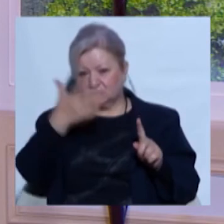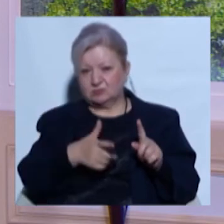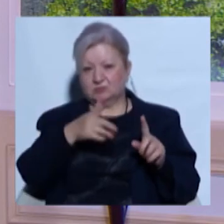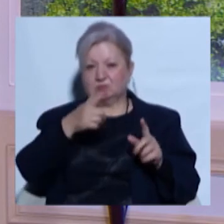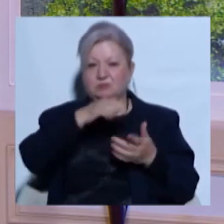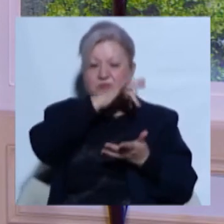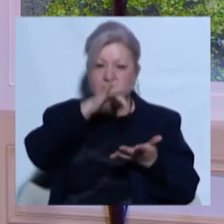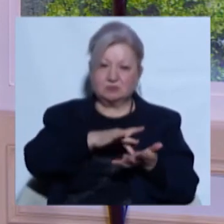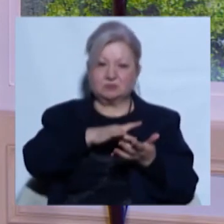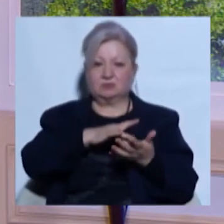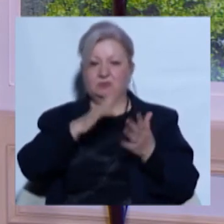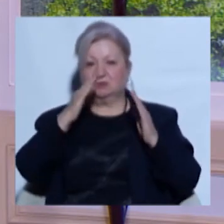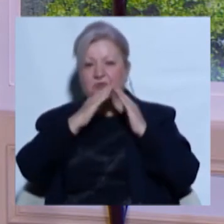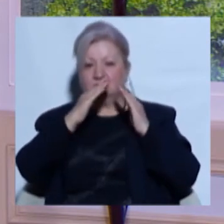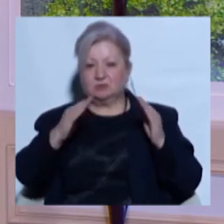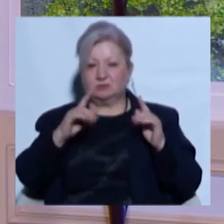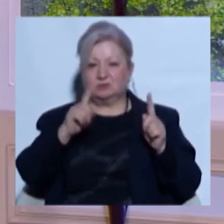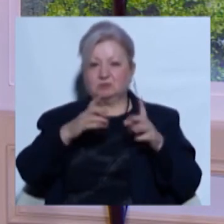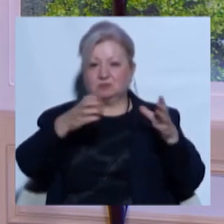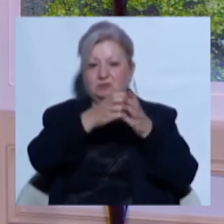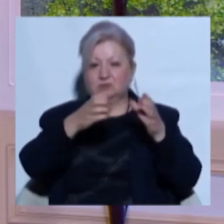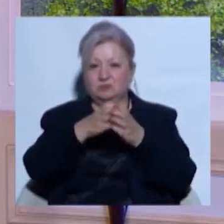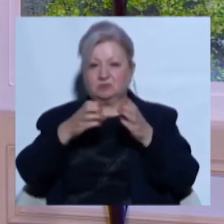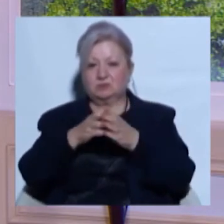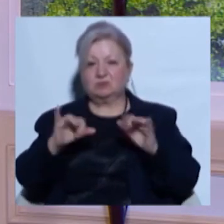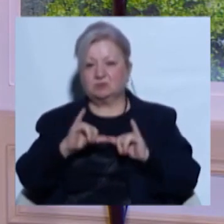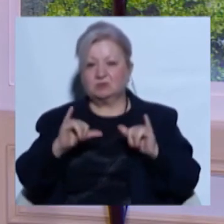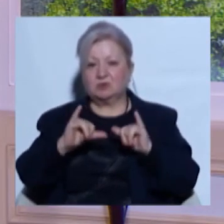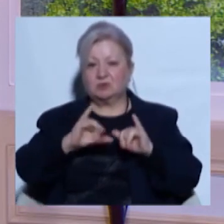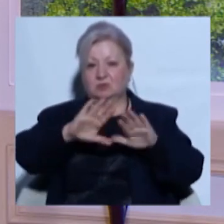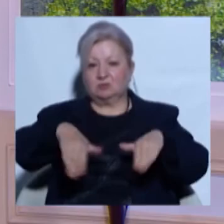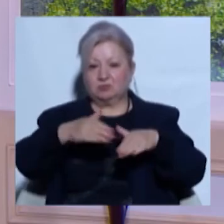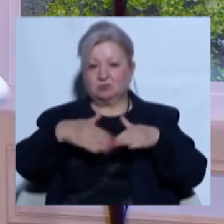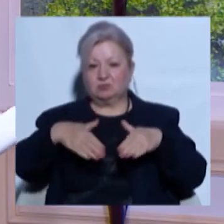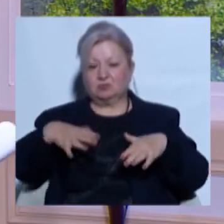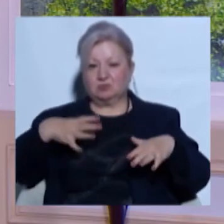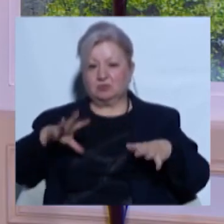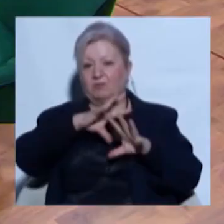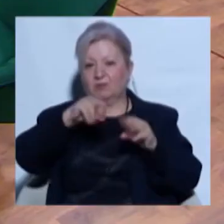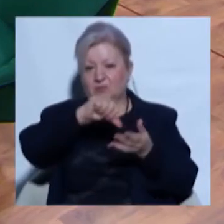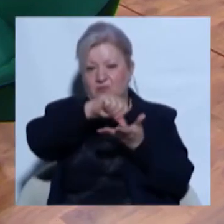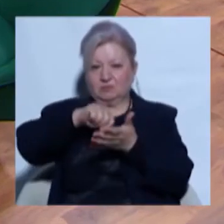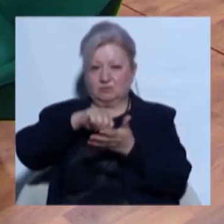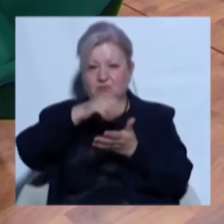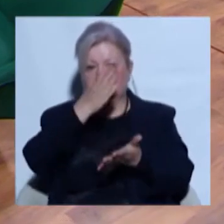და დაწესებულებას, სადაც ქართველები წარმატებით არ შრომობდნენ და მოღვაწეობდნენ.